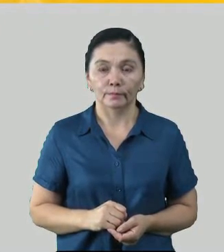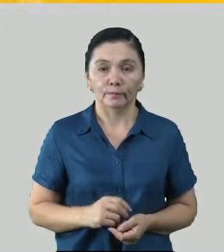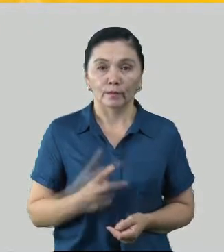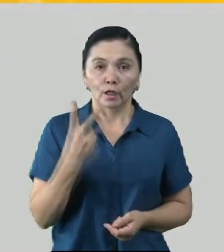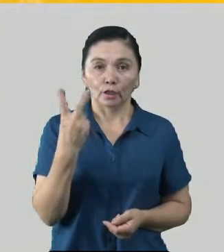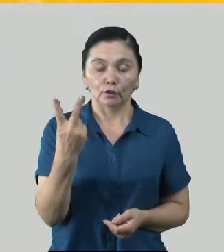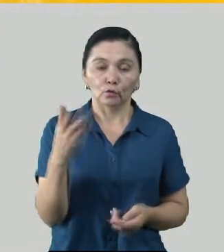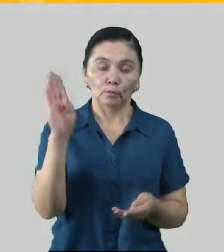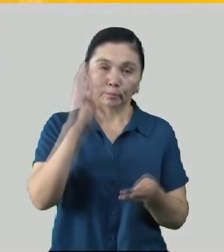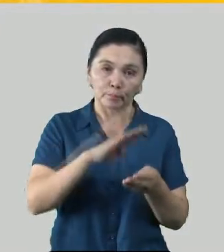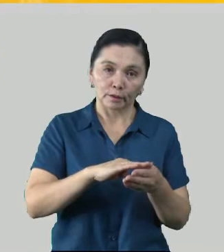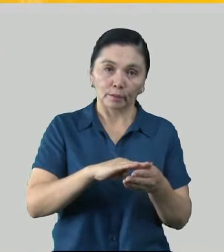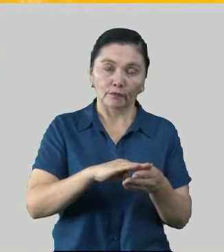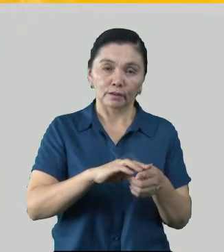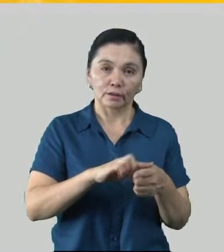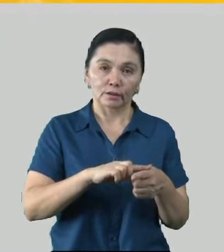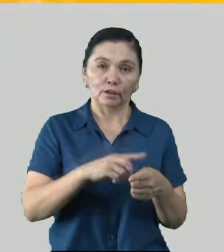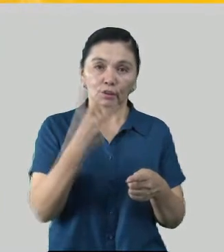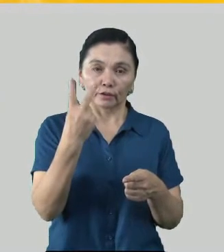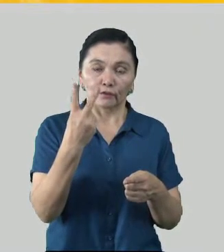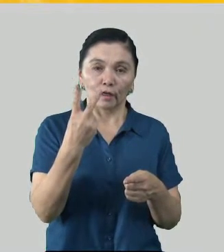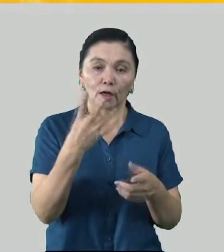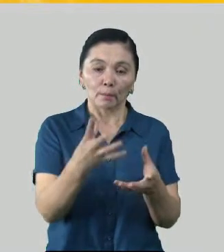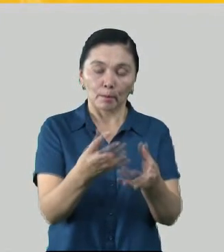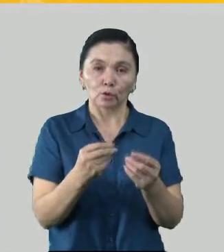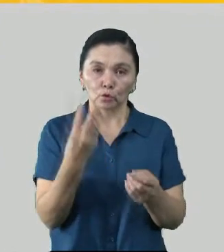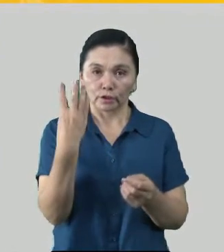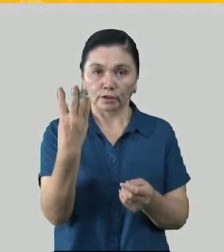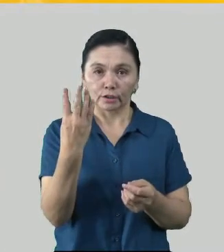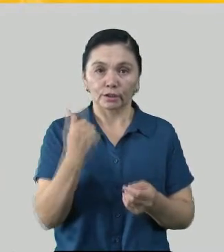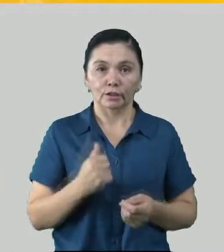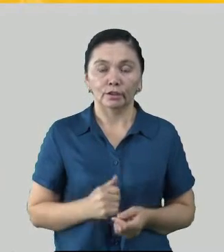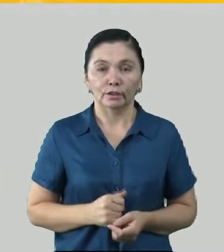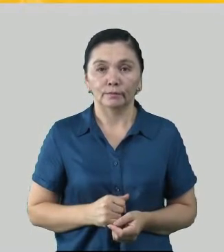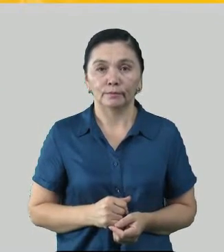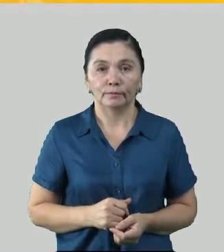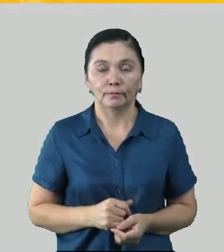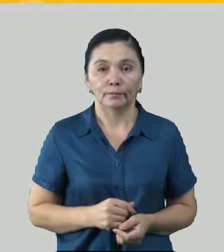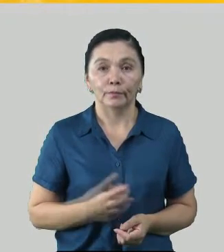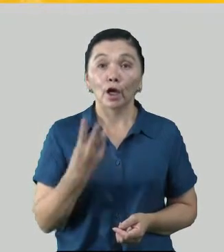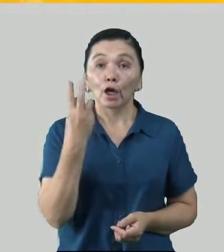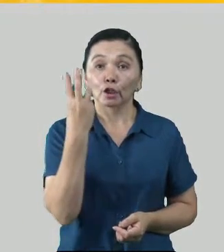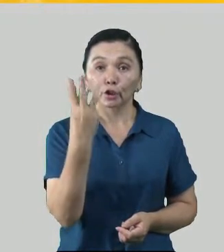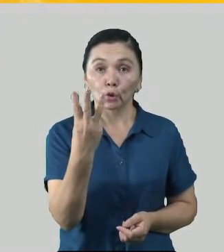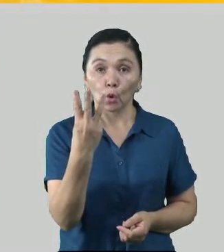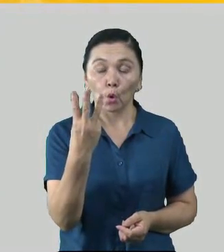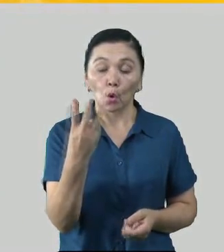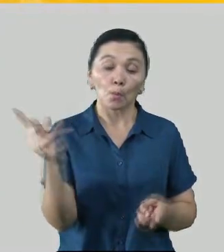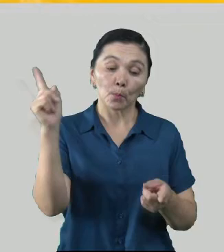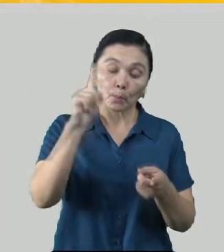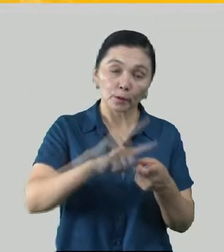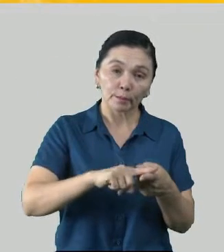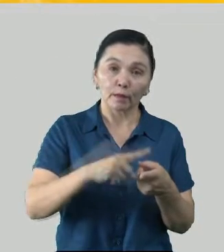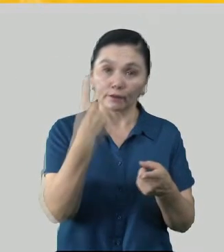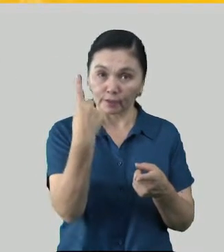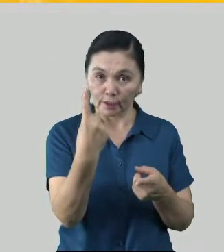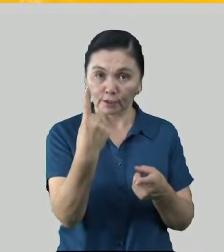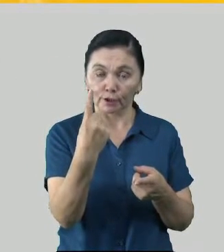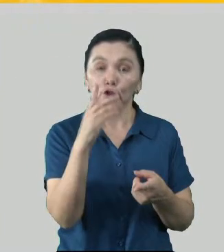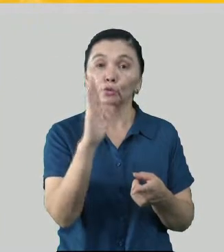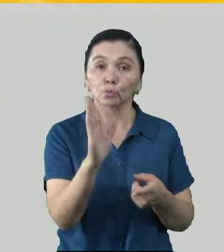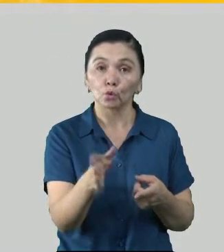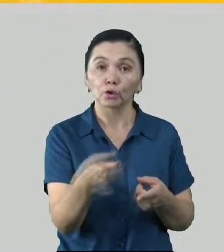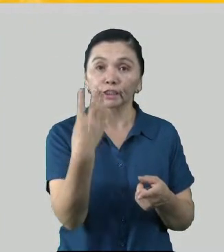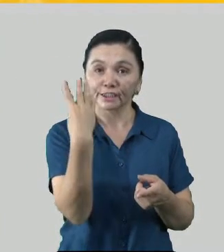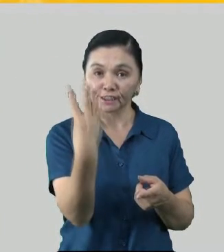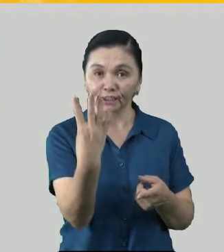К двум прибавить 2. Получится 4. К 3 прибавить 1